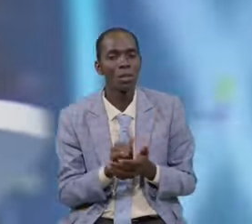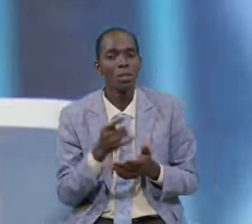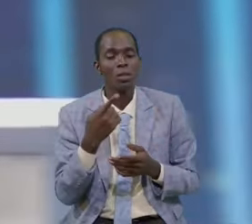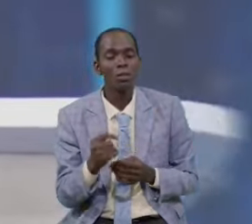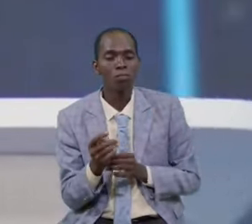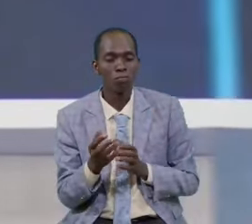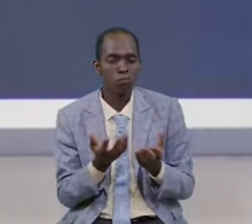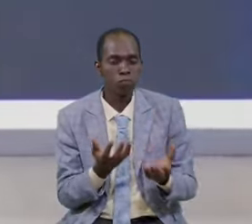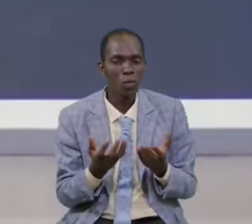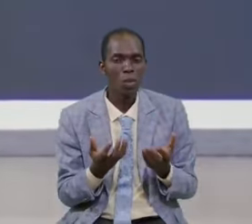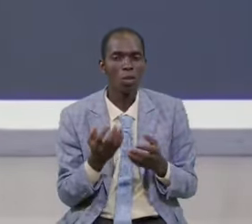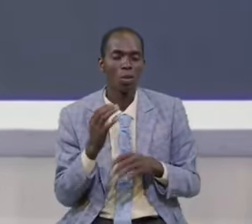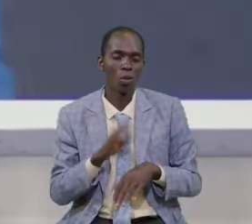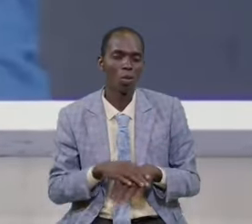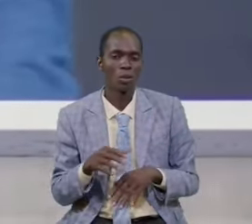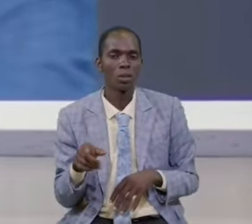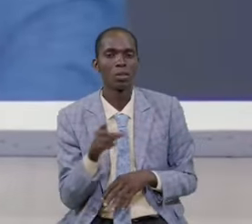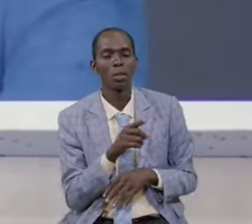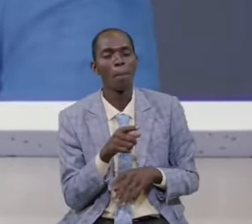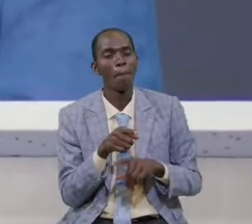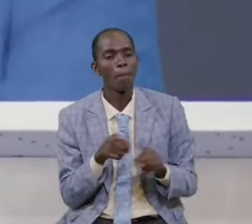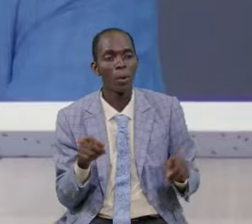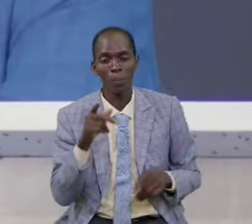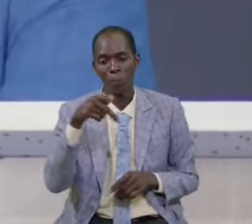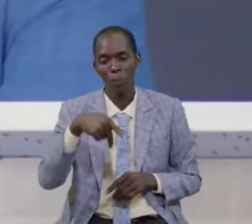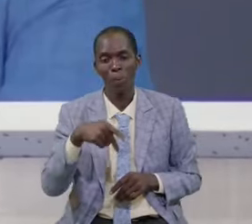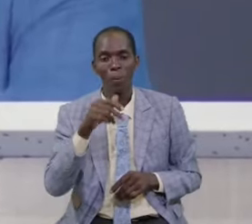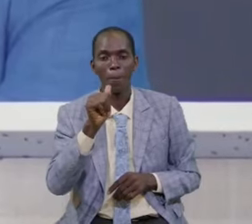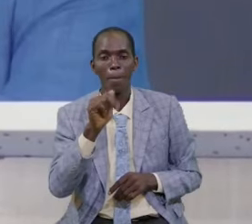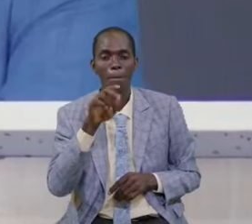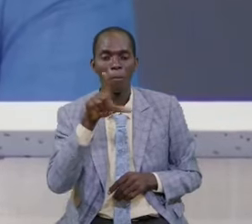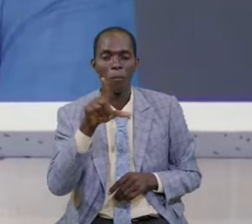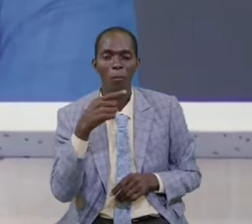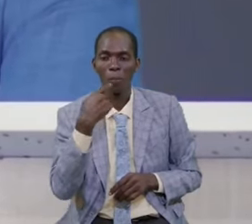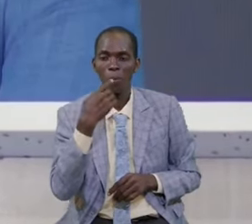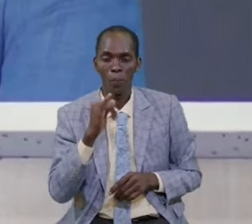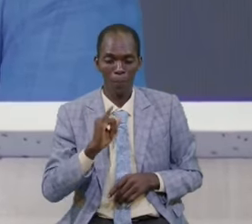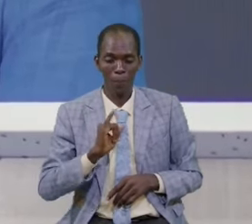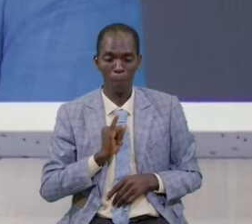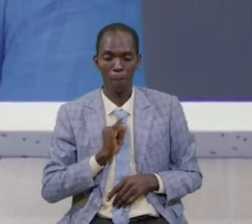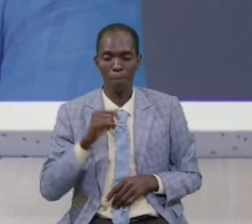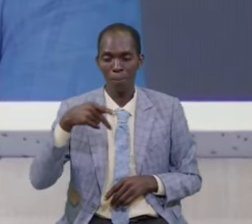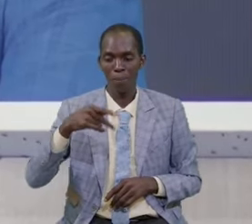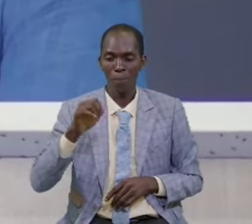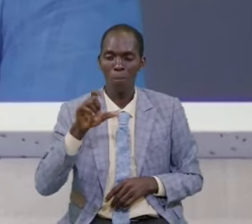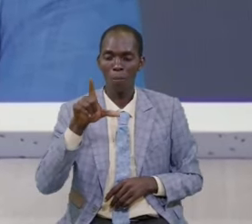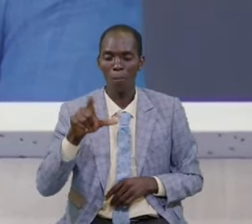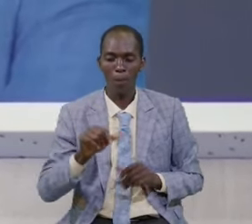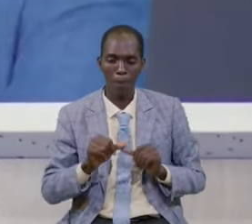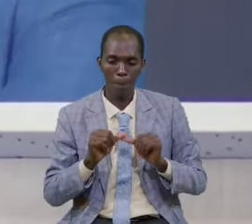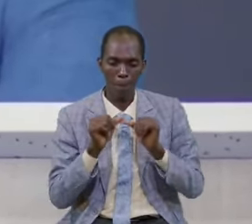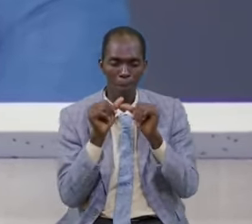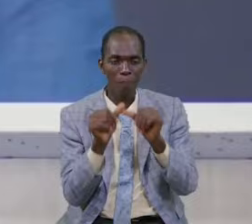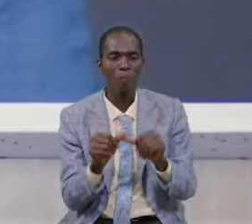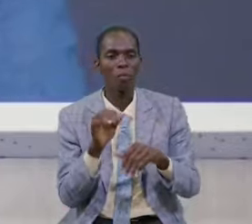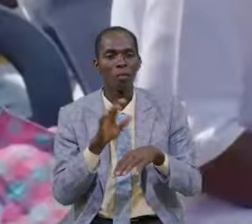l'apôtre Paul a dit, moi, quel que soit ce que les autres font, moi, je cours vers le but pour remporter